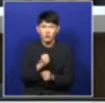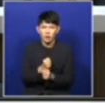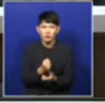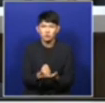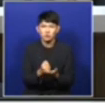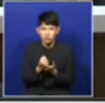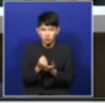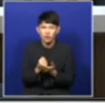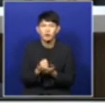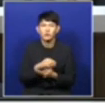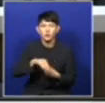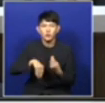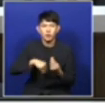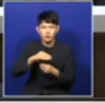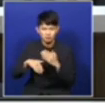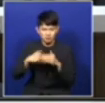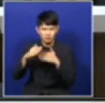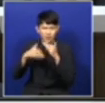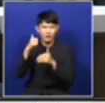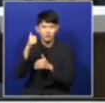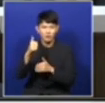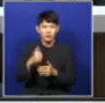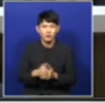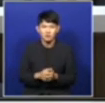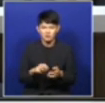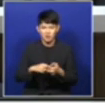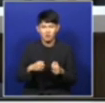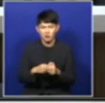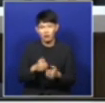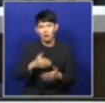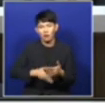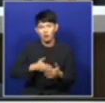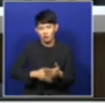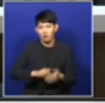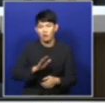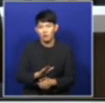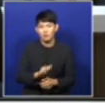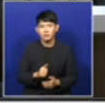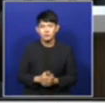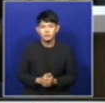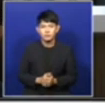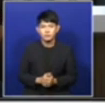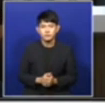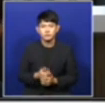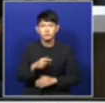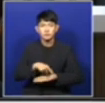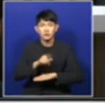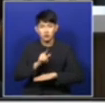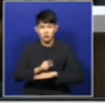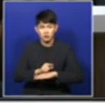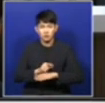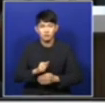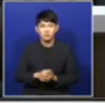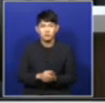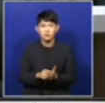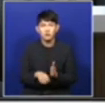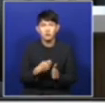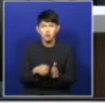ะรันธุรกิจต่อไปได้นี่คือปัญหาและอุปสรรคที่เกิดขึ้นท่านประธานที่เคารพครับเหตุผล